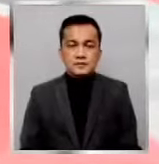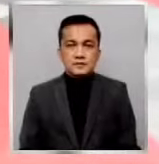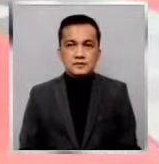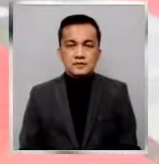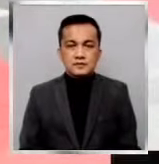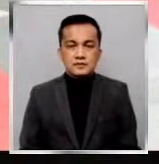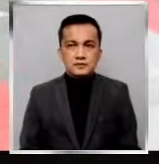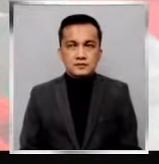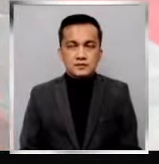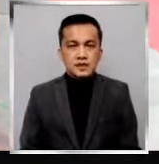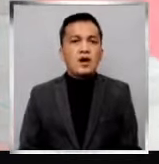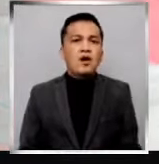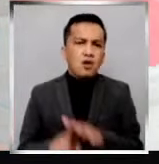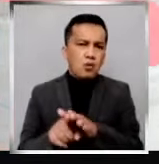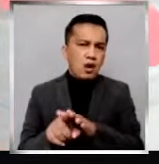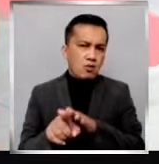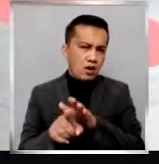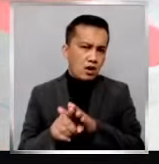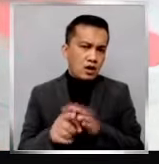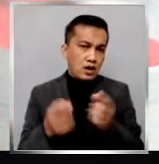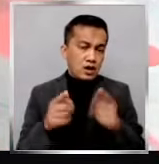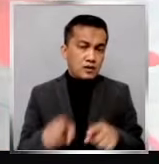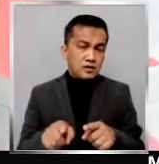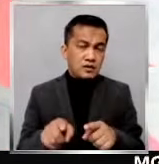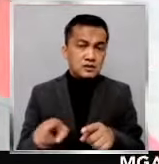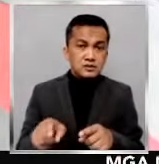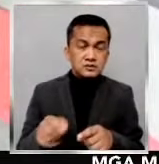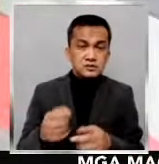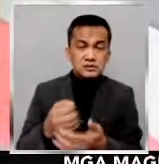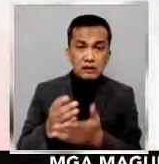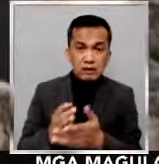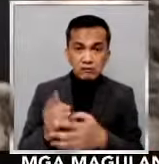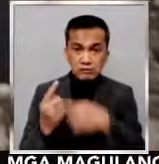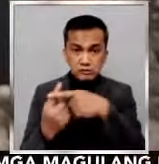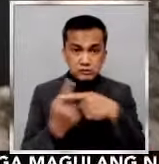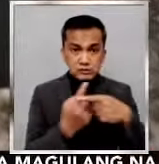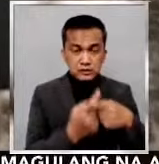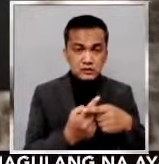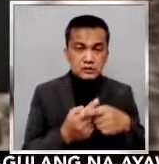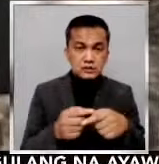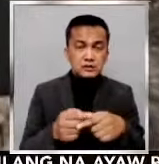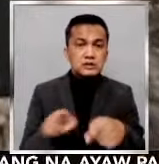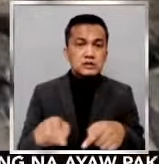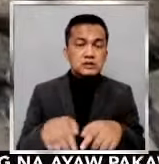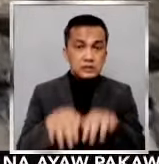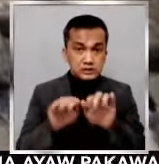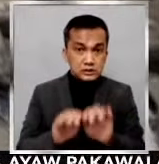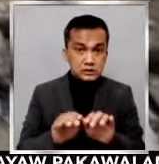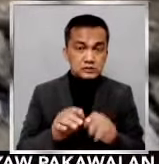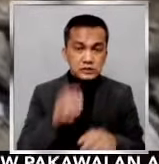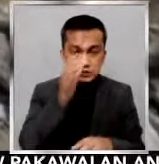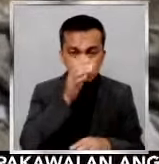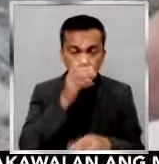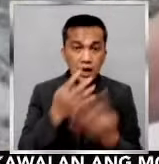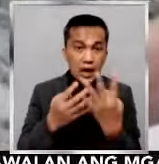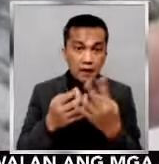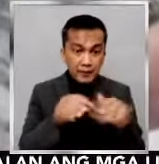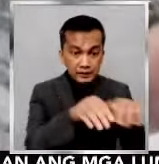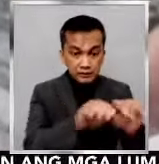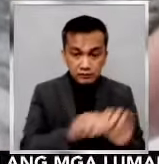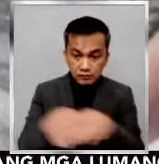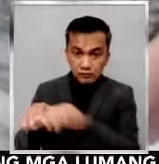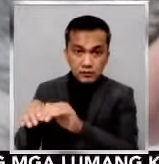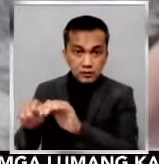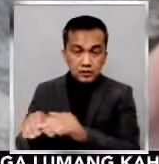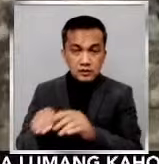Kalunos-lunos po ang sinapit ng ilang nicho sa isang sementeryo sa Cebu City. Ang apat kasing nicho sa Municipal Cemetery ng Barangay